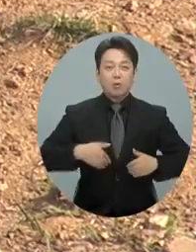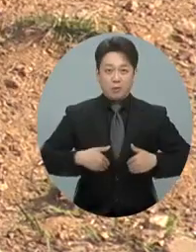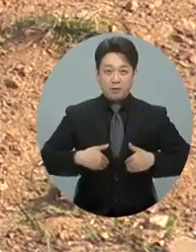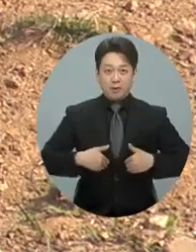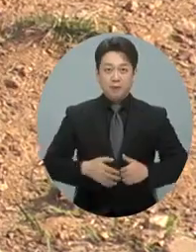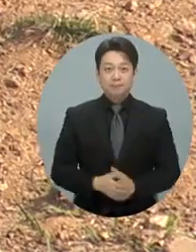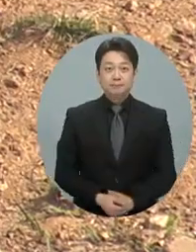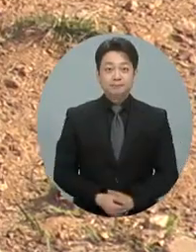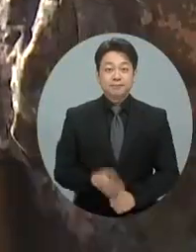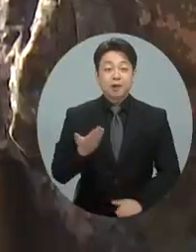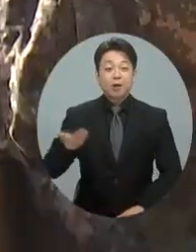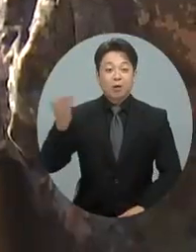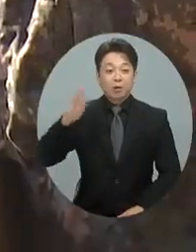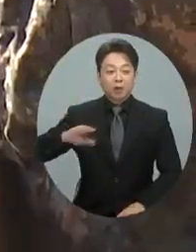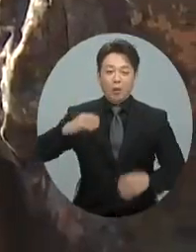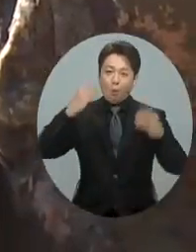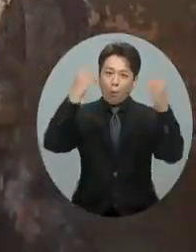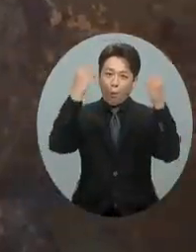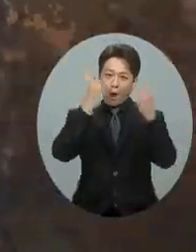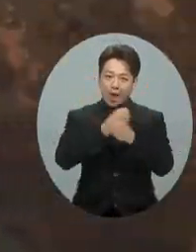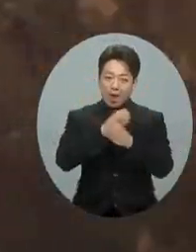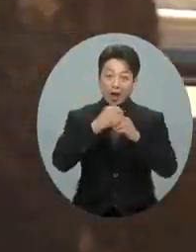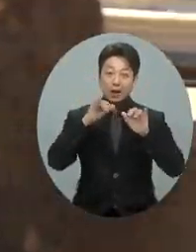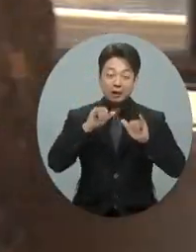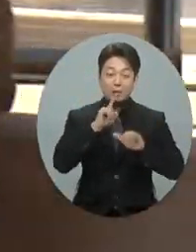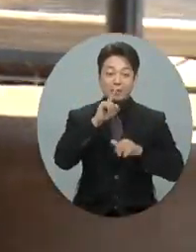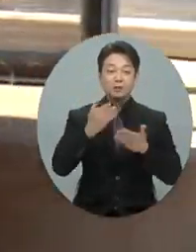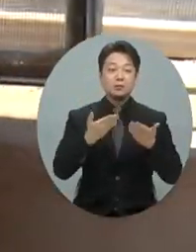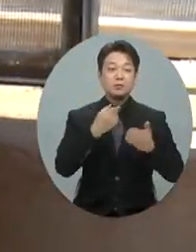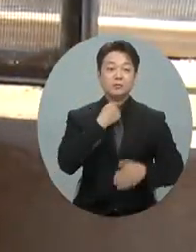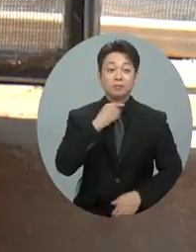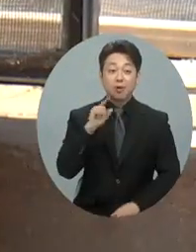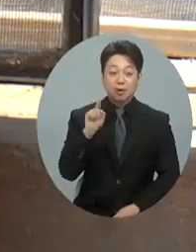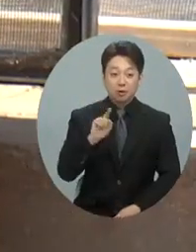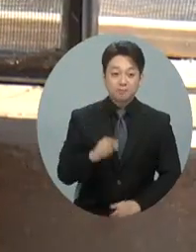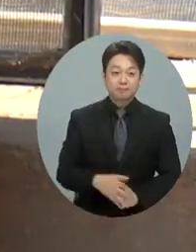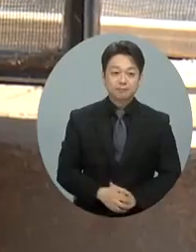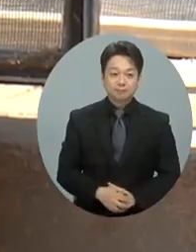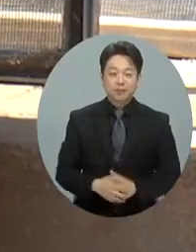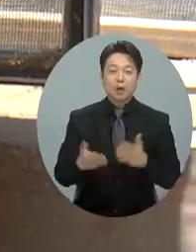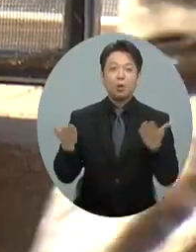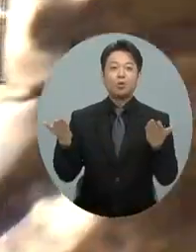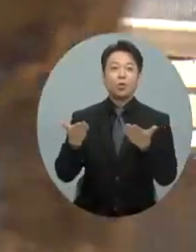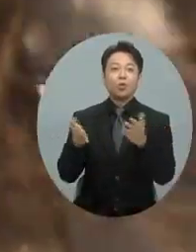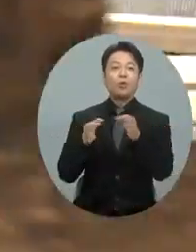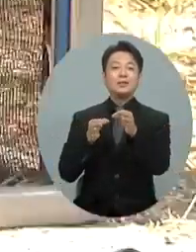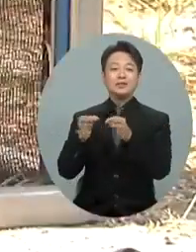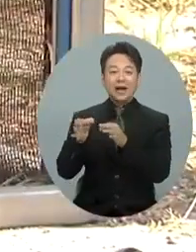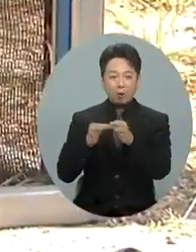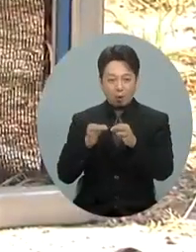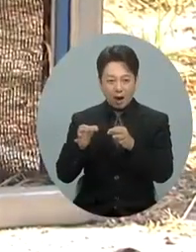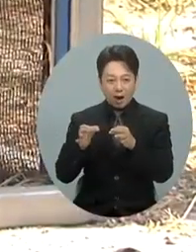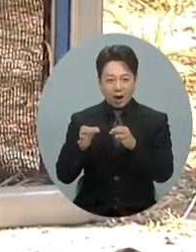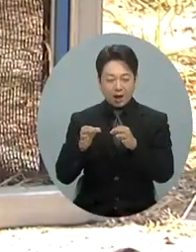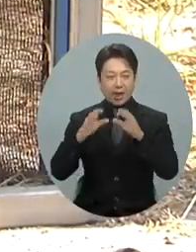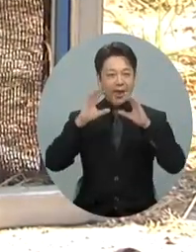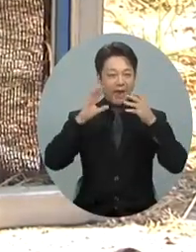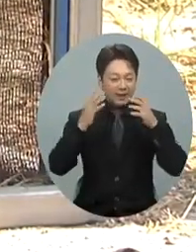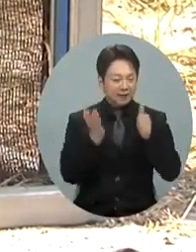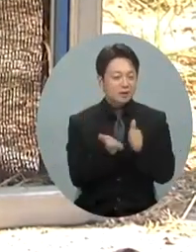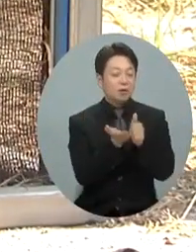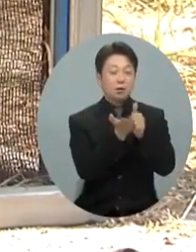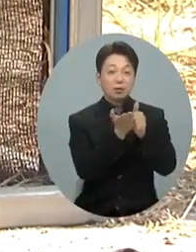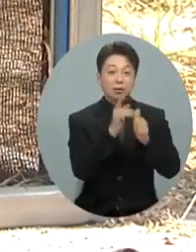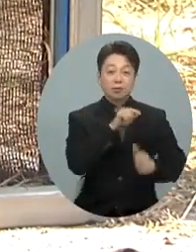그래서 또 오해를 하실까봐 제가 조금 덧붙이는데 노동시장 그리고 돌봄 영역에서 어떤 성평등 진전이 이루어질